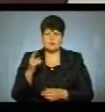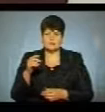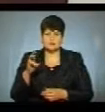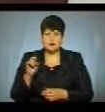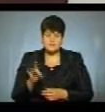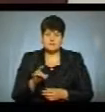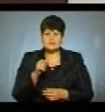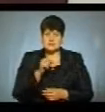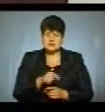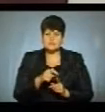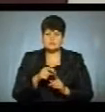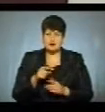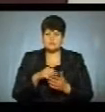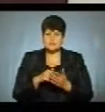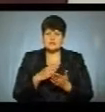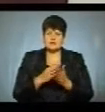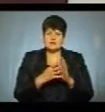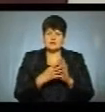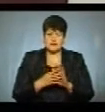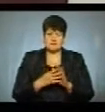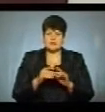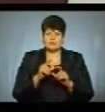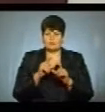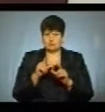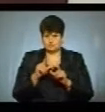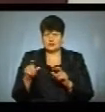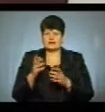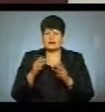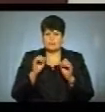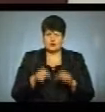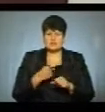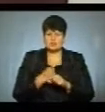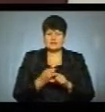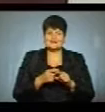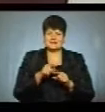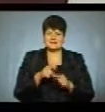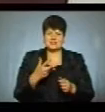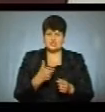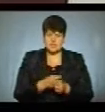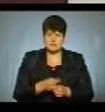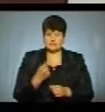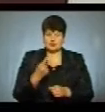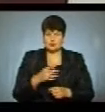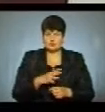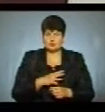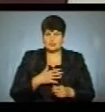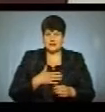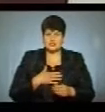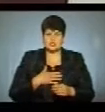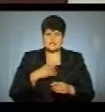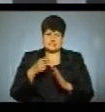її словами, в місті є 9 пунктів, де можна зробити це щеплення. В одному з них побувала наша знімальна